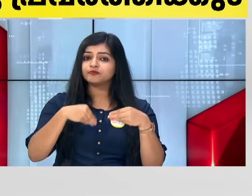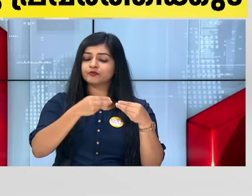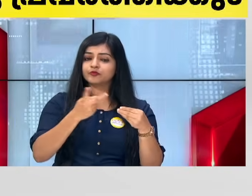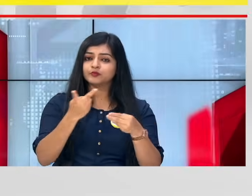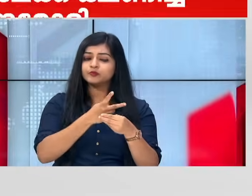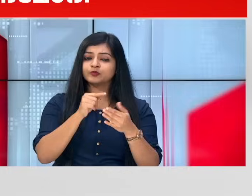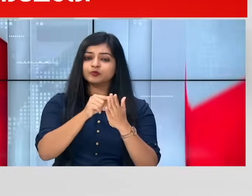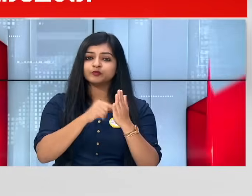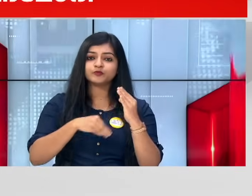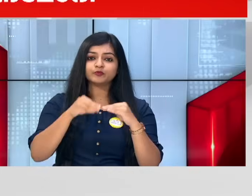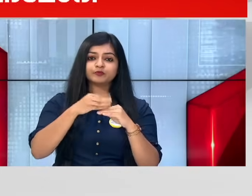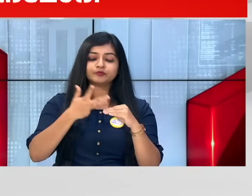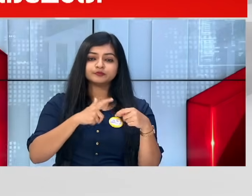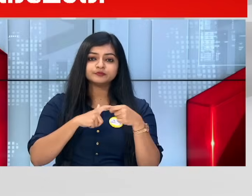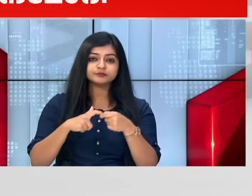ഒപ്പിട്ടിരിക്കുന്നത്?